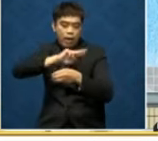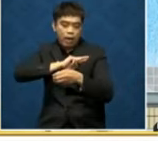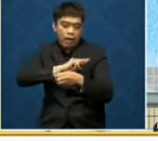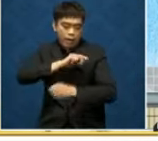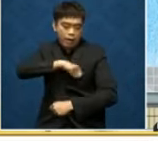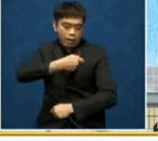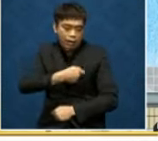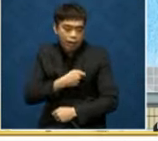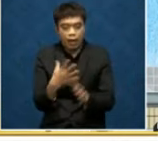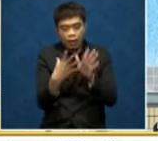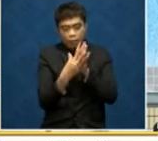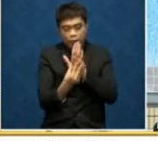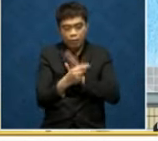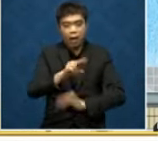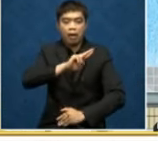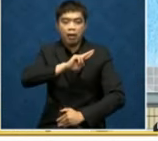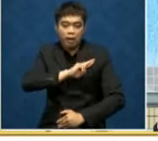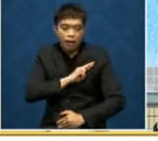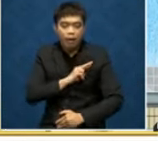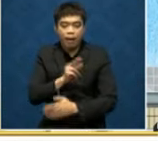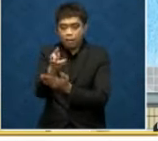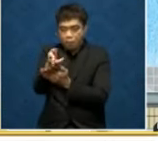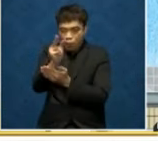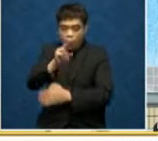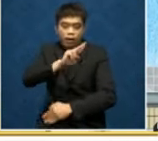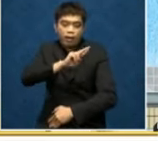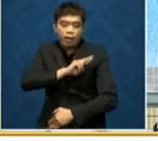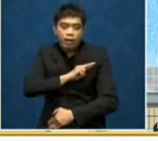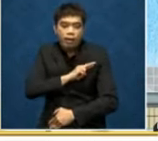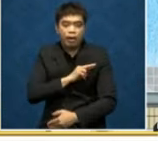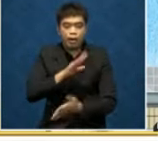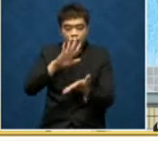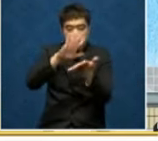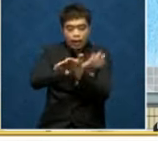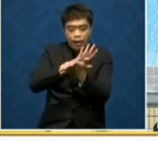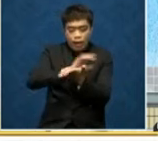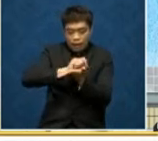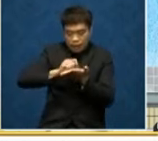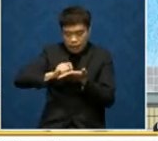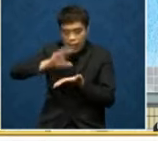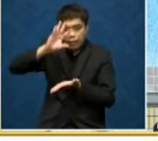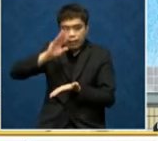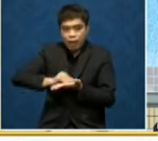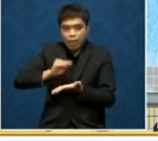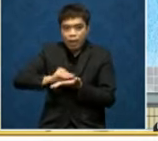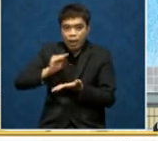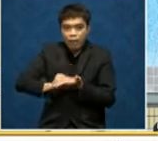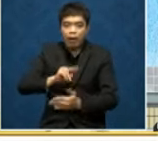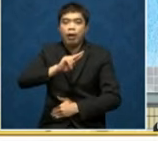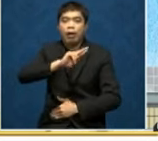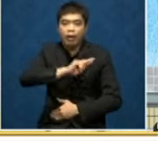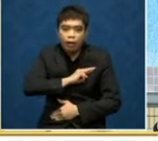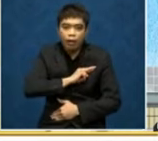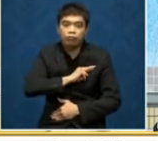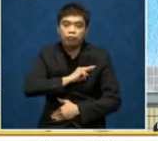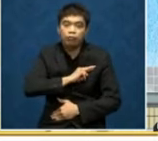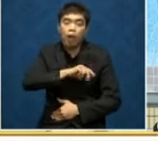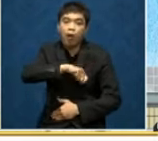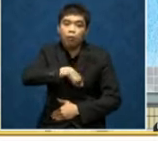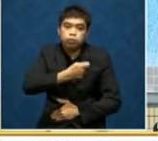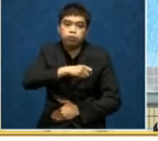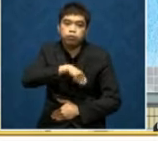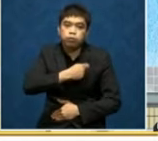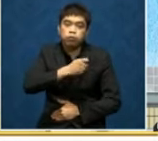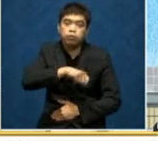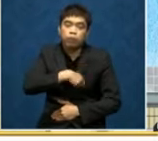เครื่องถ่ายเอกสารหรือแม้กระทั่งกระดาษพิมพ์บันทึกประจำวันเองเพื่ออำนวยความยุติธรรมพิทักษ์สันติราษฎร์